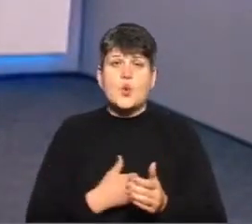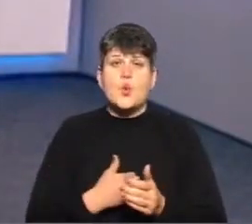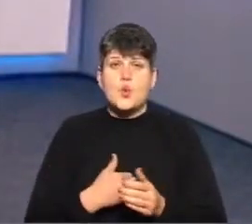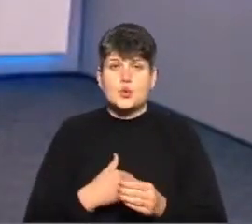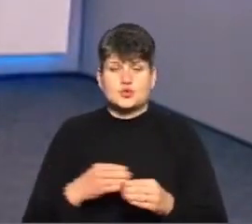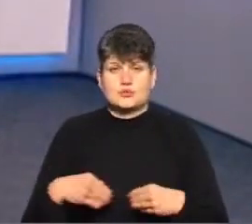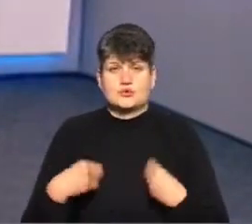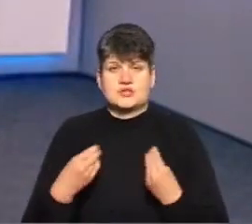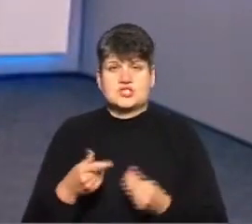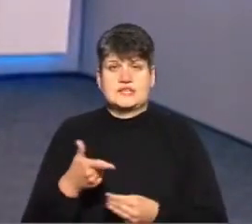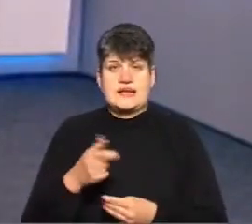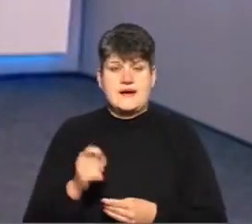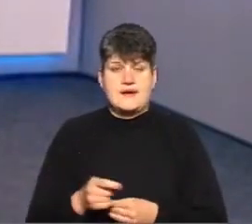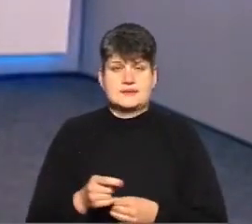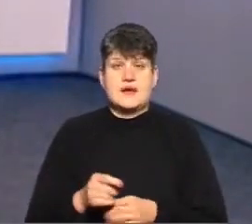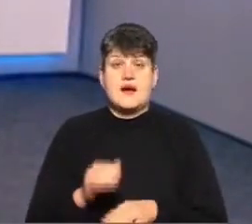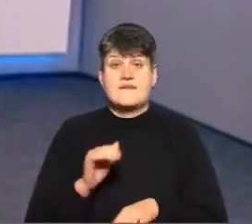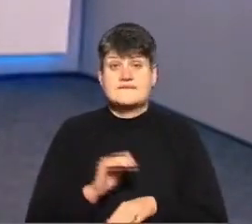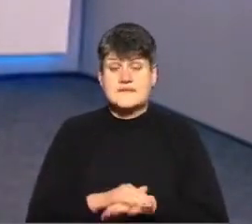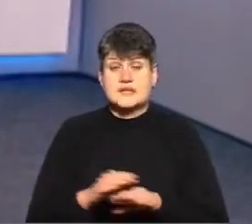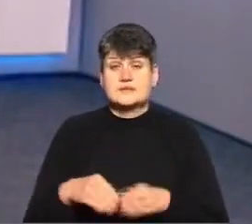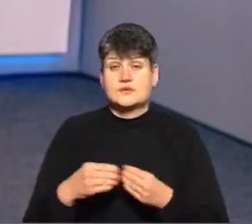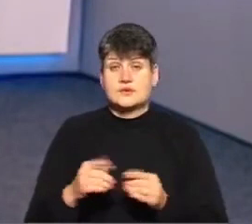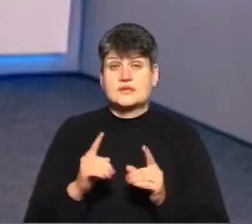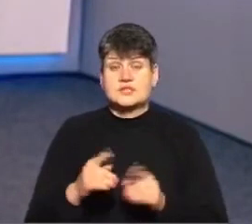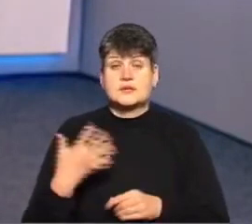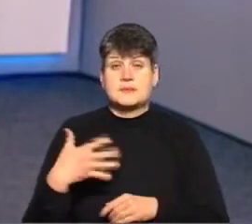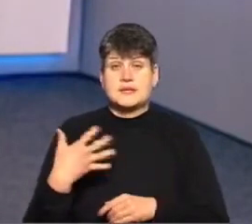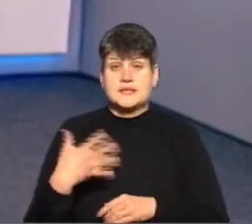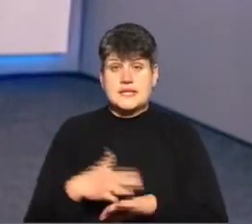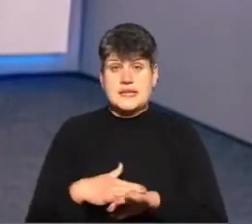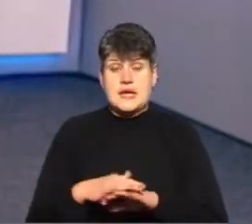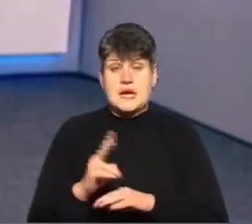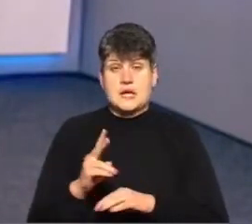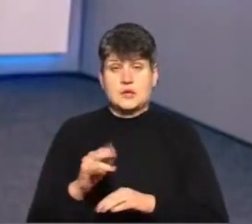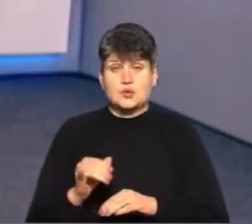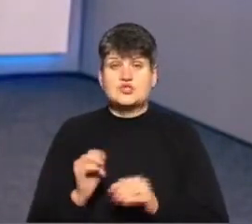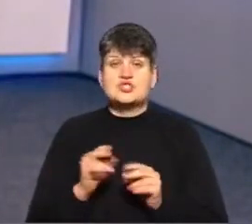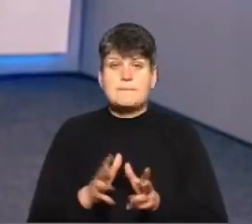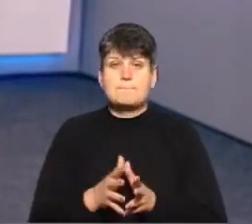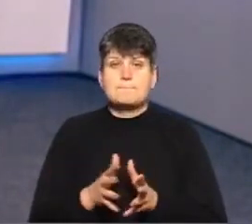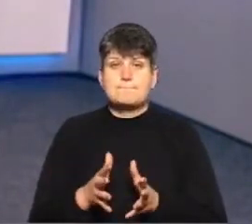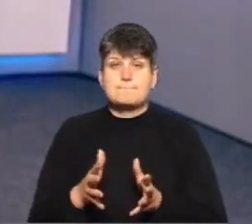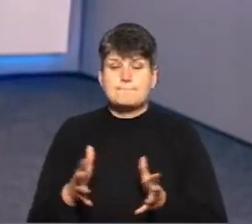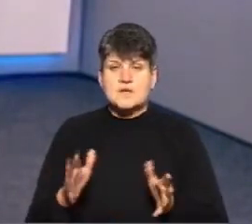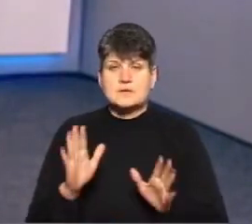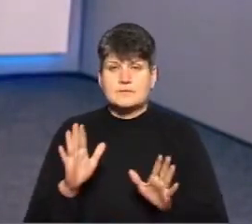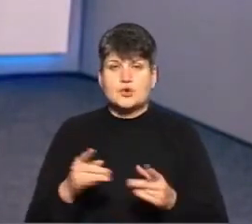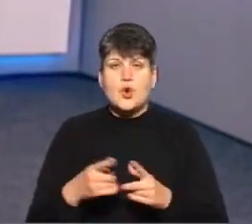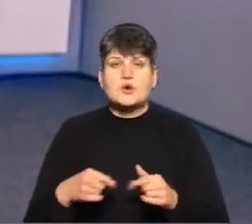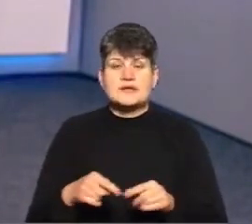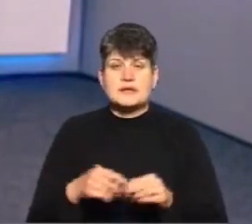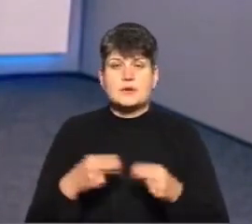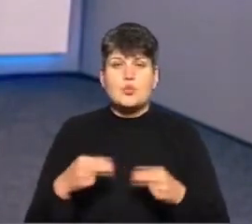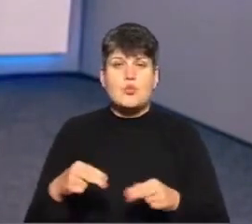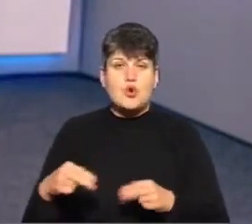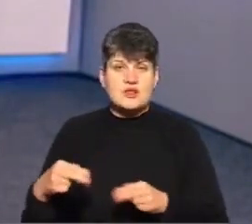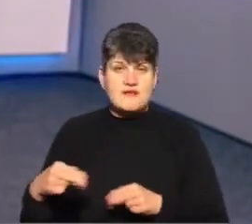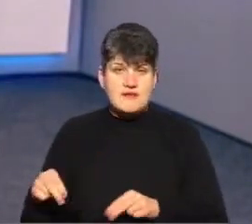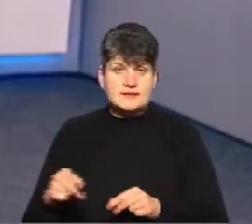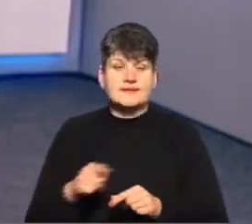газ. А фактично тільки 50 поки що є на ринку. Чим більше буде організацій, які будуть продавати, тим більша